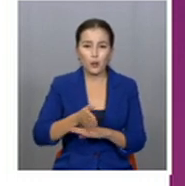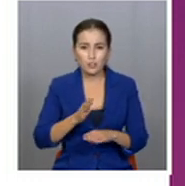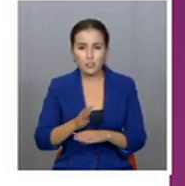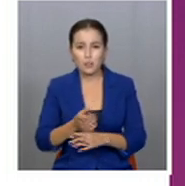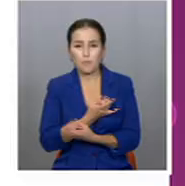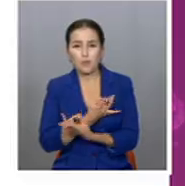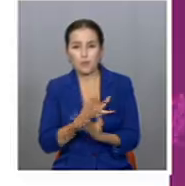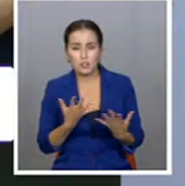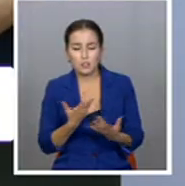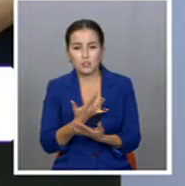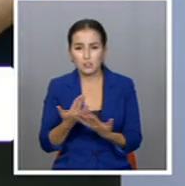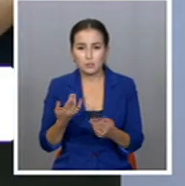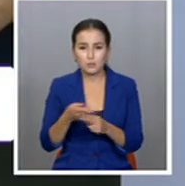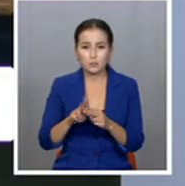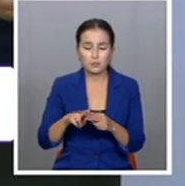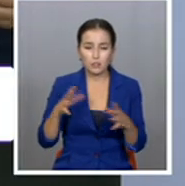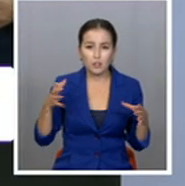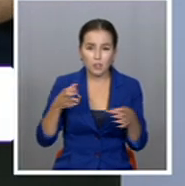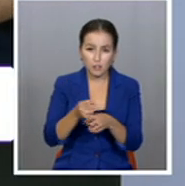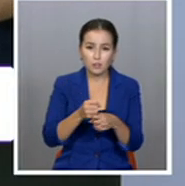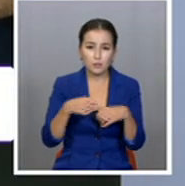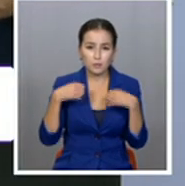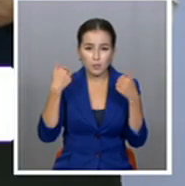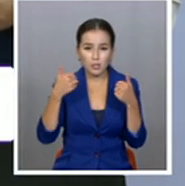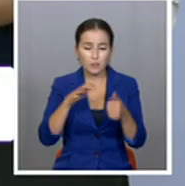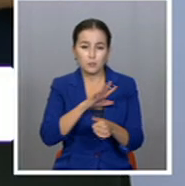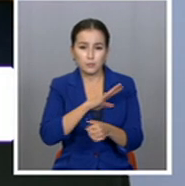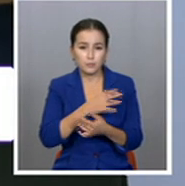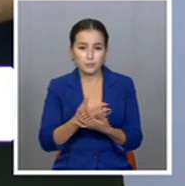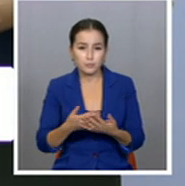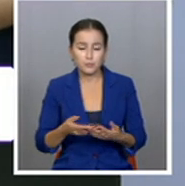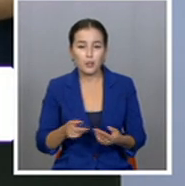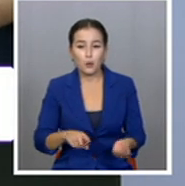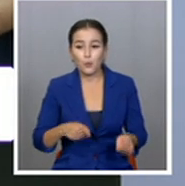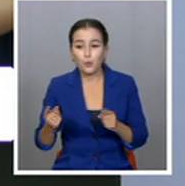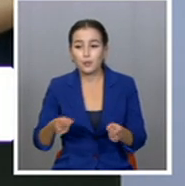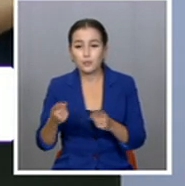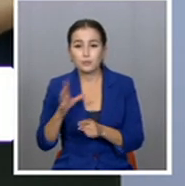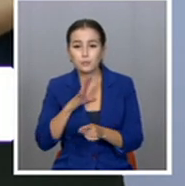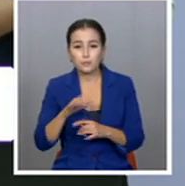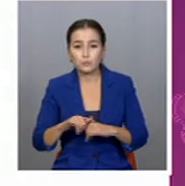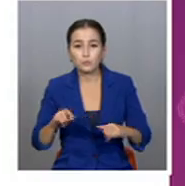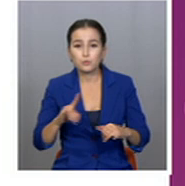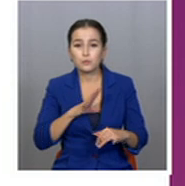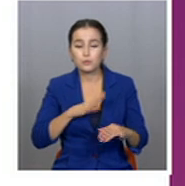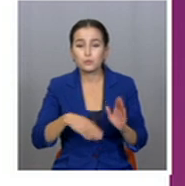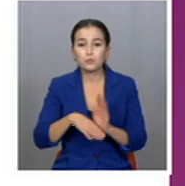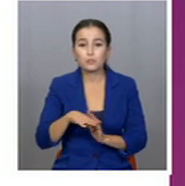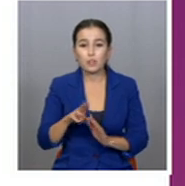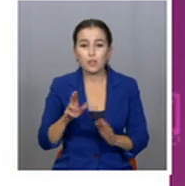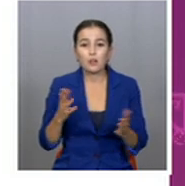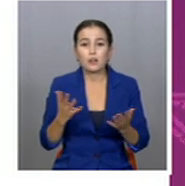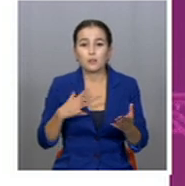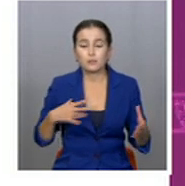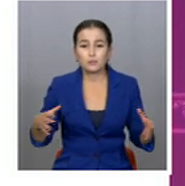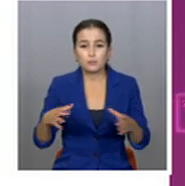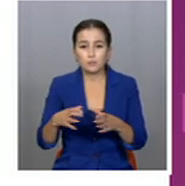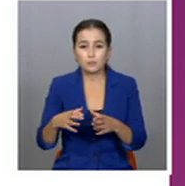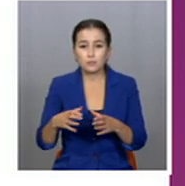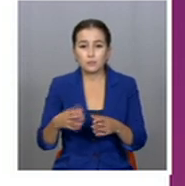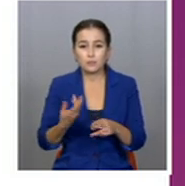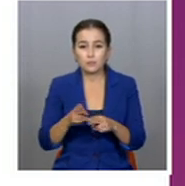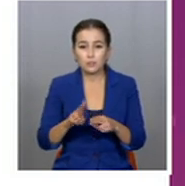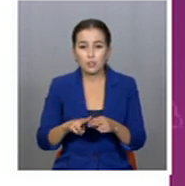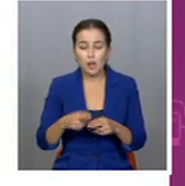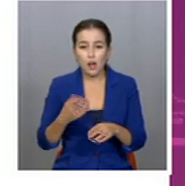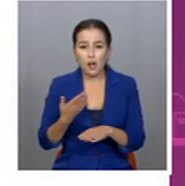салттар. Ал енді көшпелілердің тіршілікті қамтамасыз ету үшін бірігу процесі қалай жүрді? Малды бөліп жайу